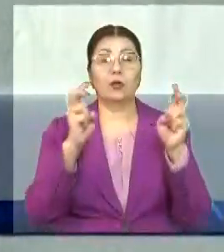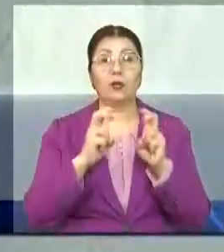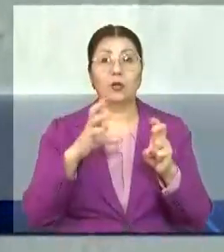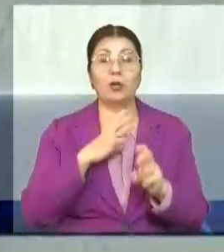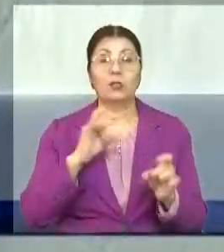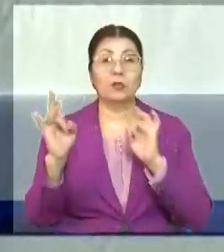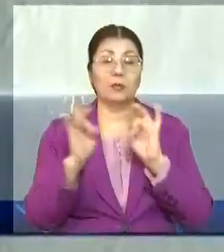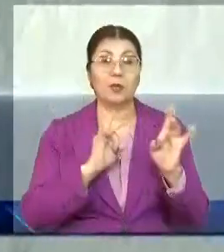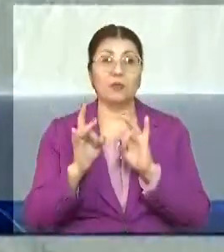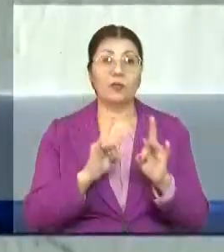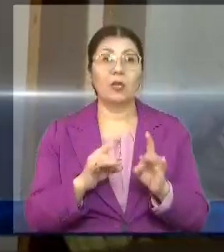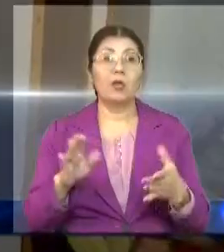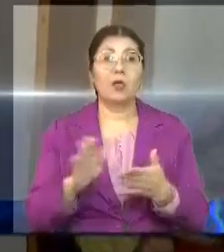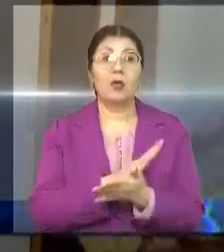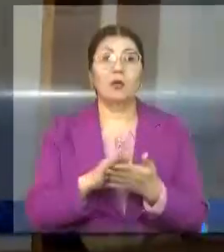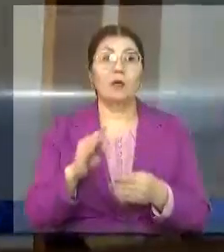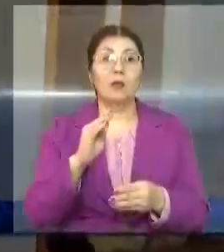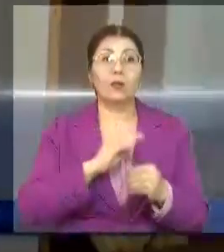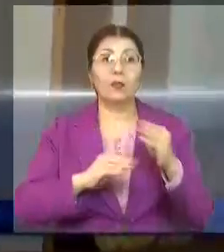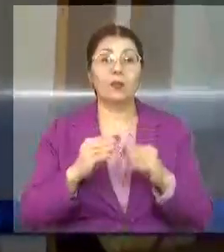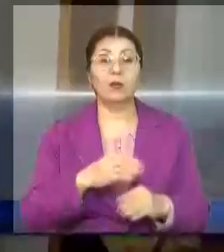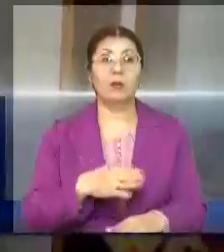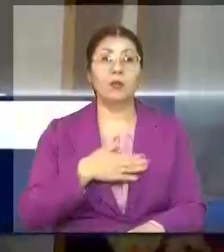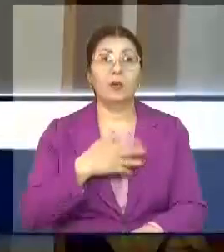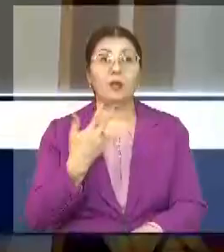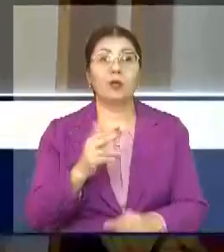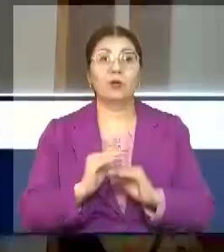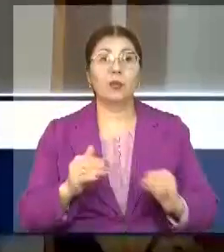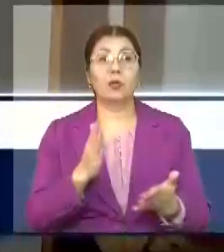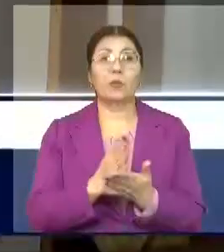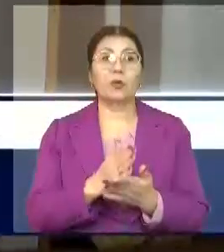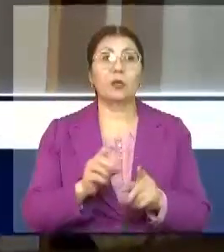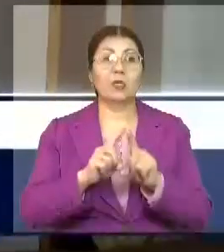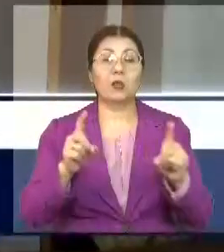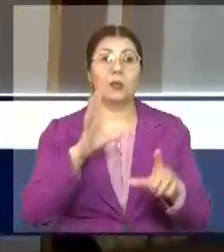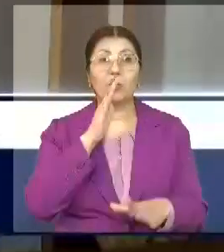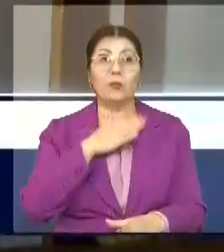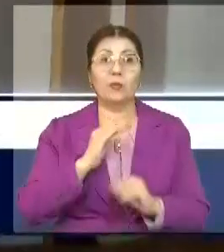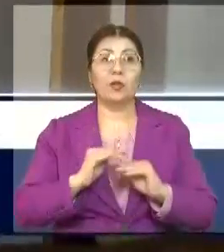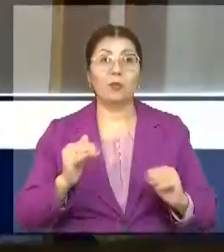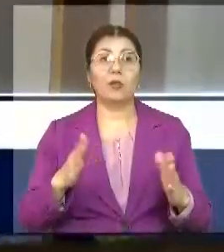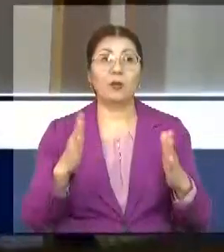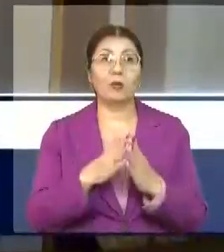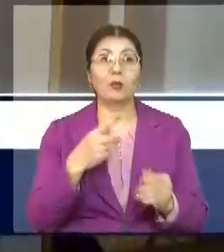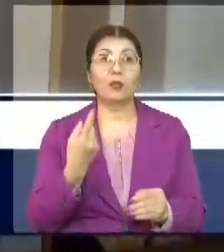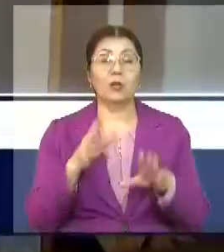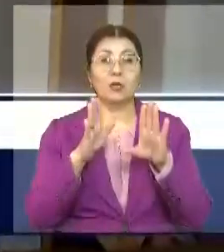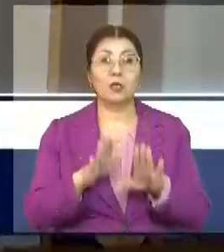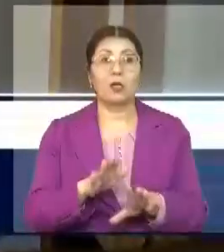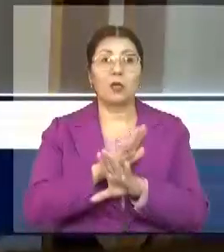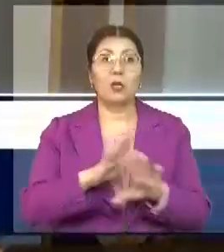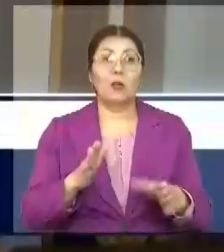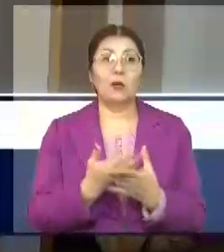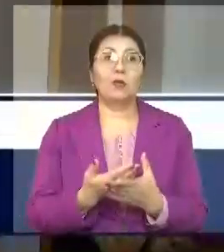дабыл қондырғыларын тегін орнатады. У меня трое детей. Менің үш балам бар, олар мектеп жасында. Мен балаларымды үйде жалғыз қалдырмауға